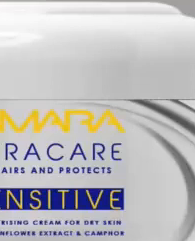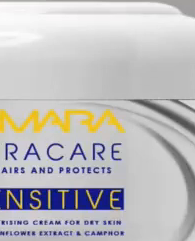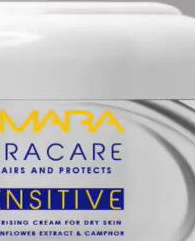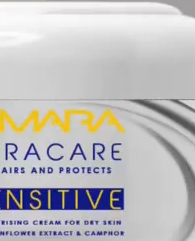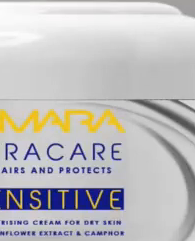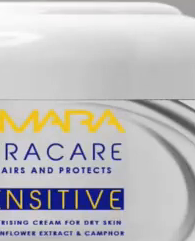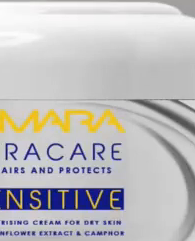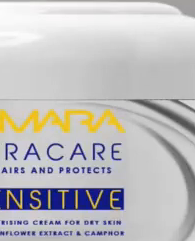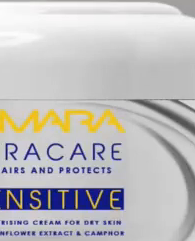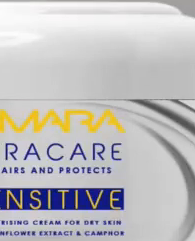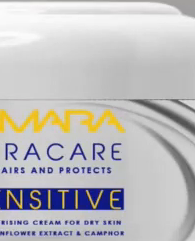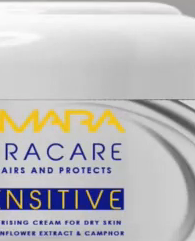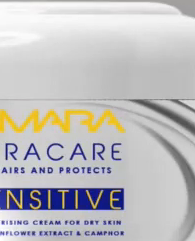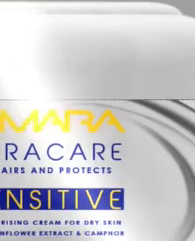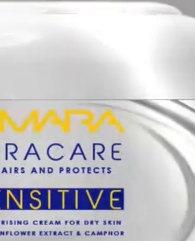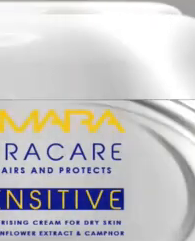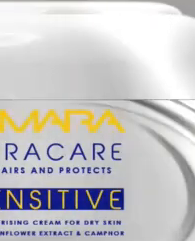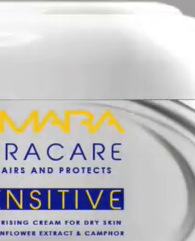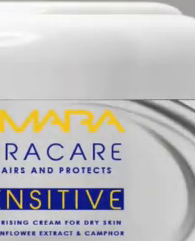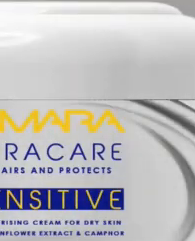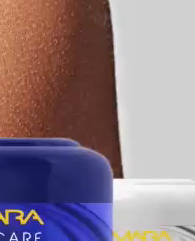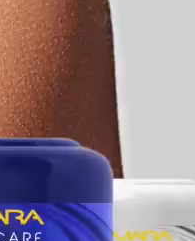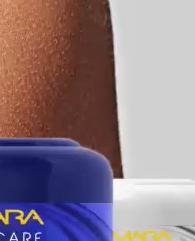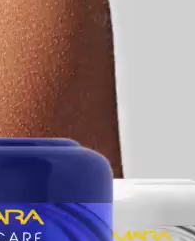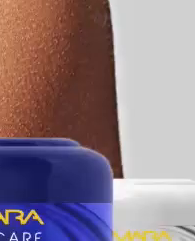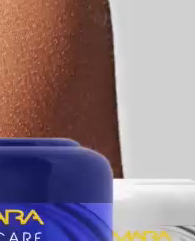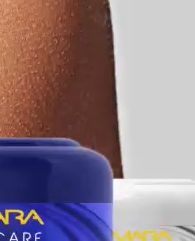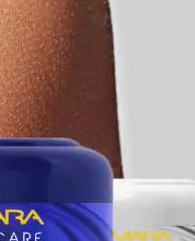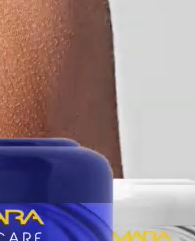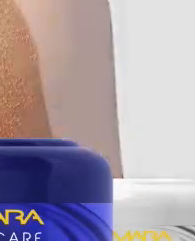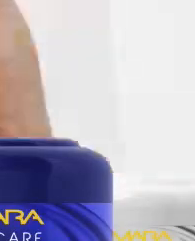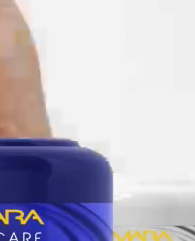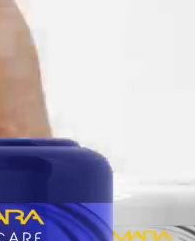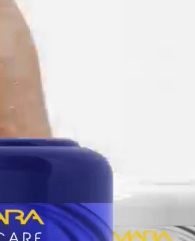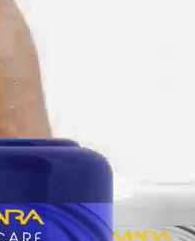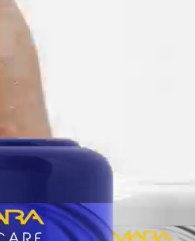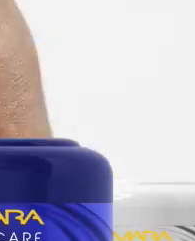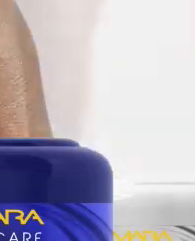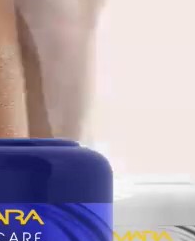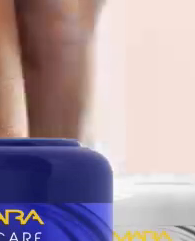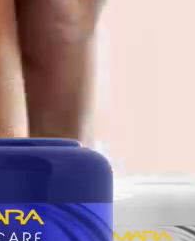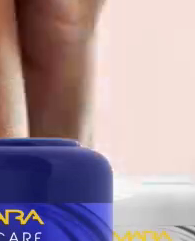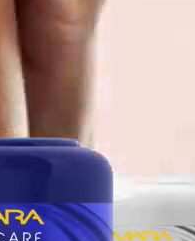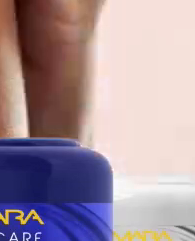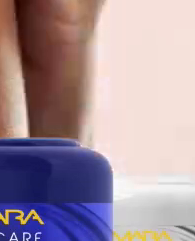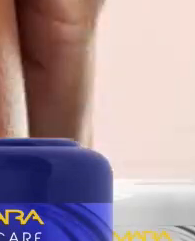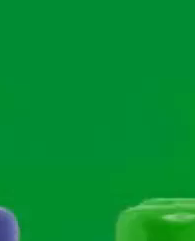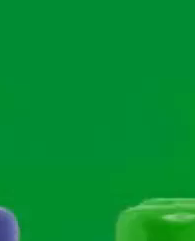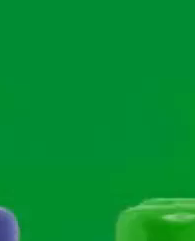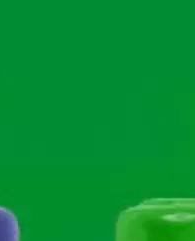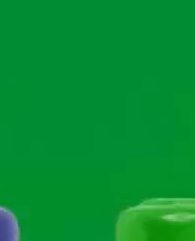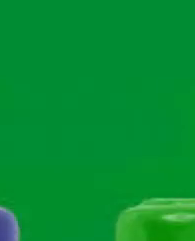Ni amavuta akozwe mu bimera karimano bigera ku 9, atunganya kandi akarinda uruhu rukanyaraye, ururwara ibiheri hamwe n'urugira amavuta